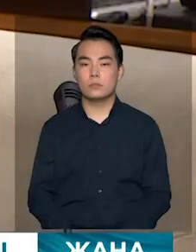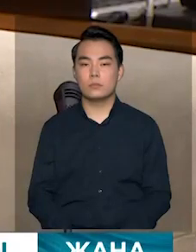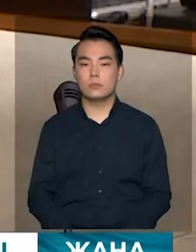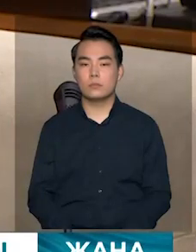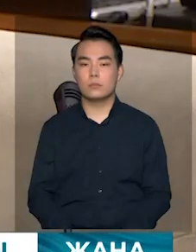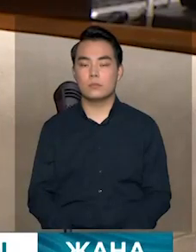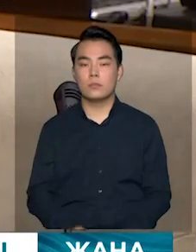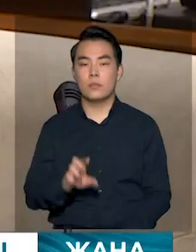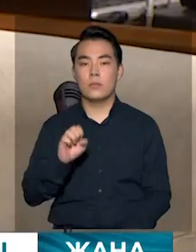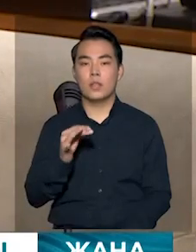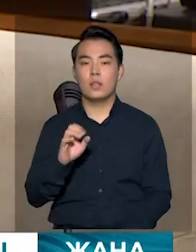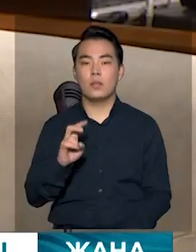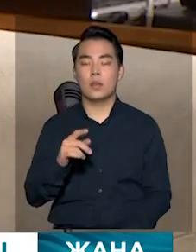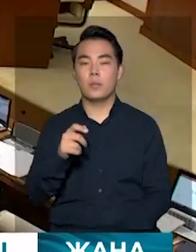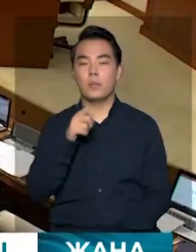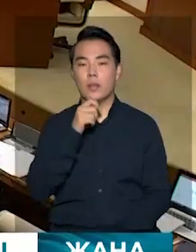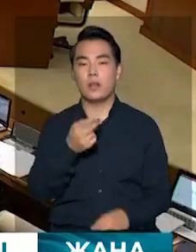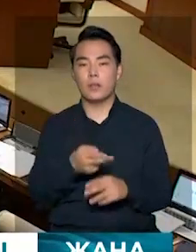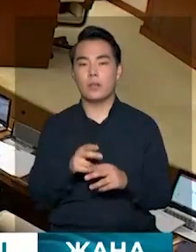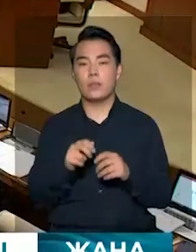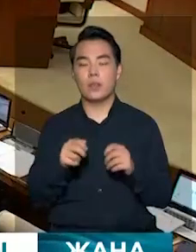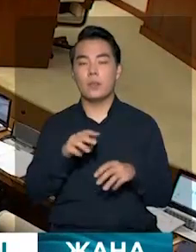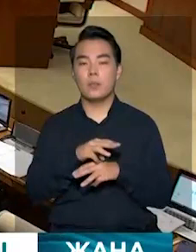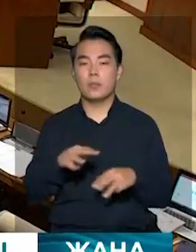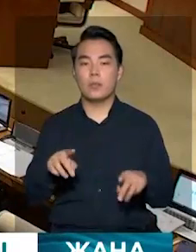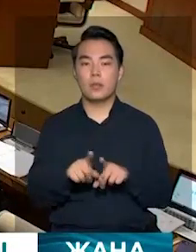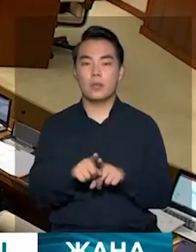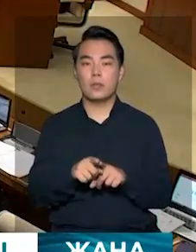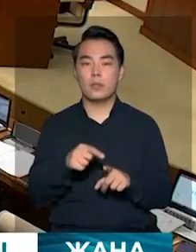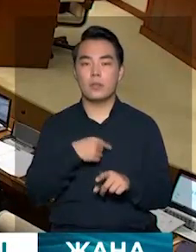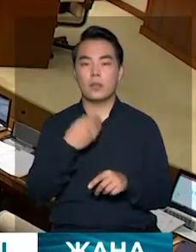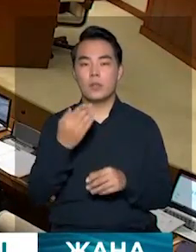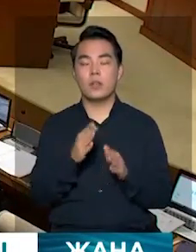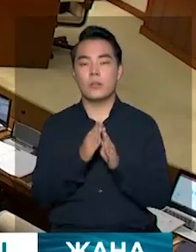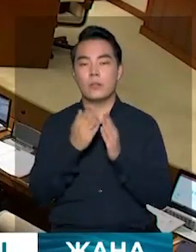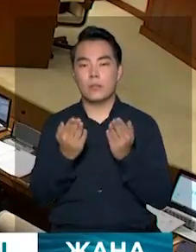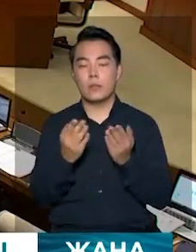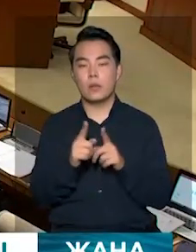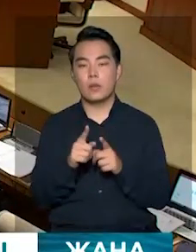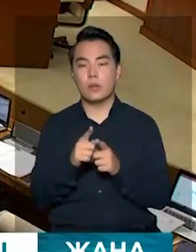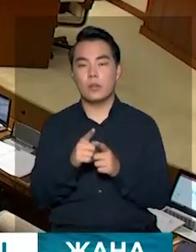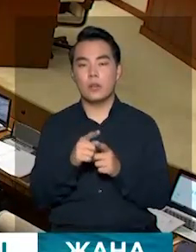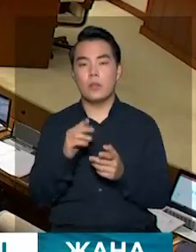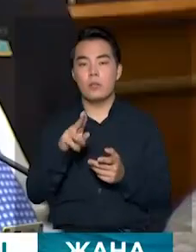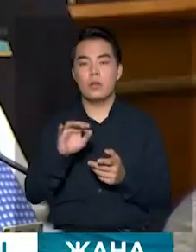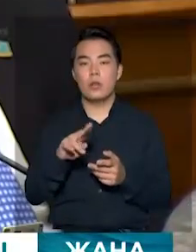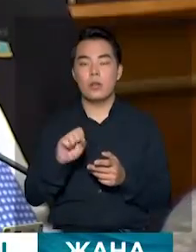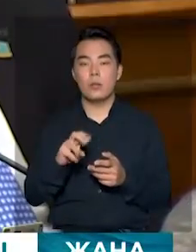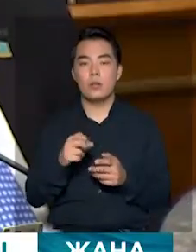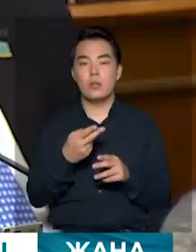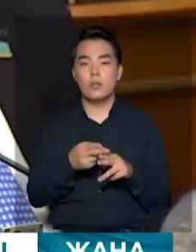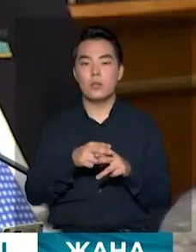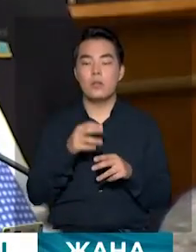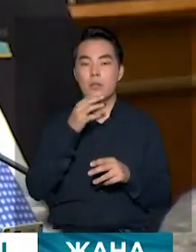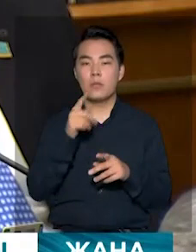Депутат Бейсенбаевтың микрофон қосыңыз. Құрметті вице-министр Мырза, мен сізден дипломмен ауылға бағдарламасының қалай іскені асқан сұраған